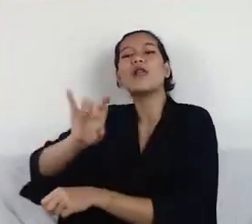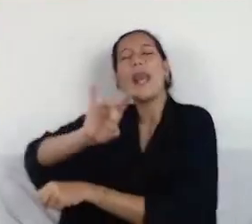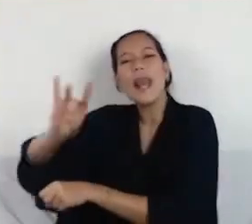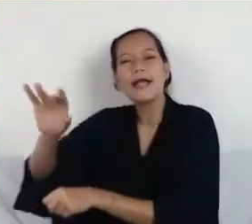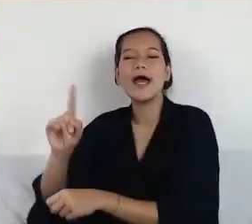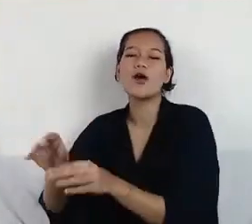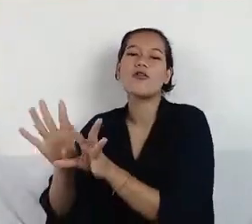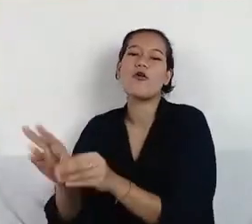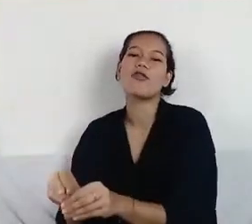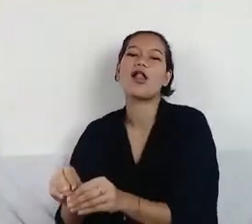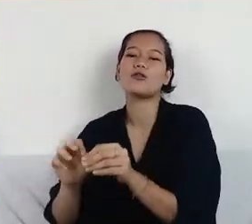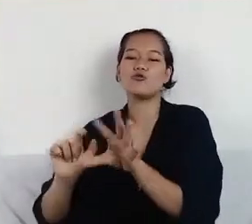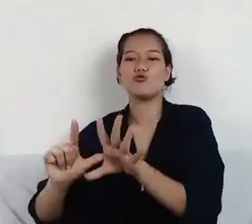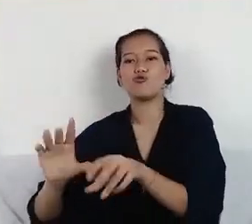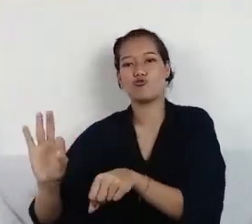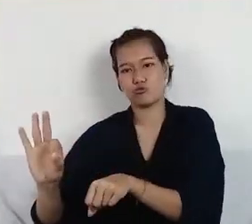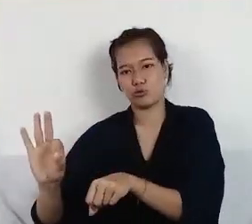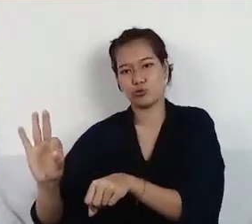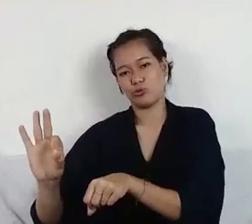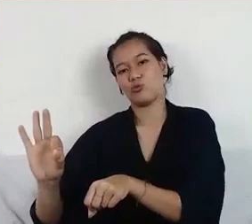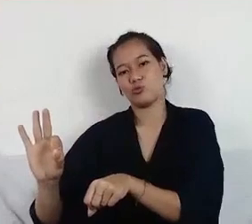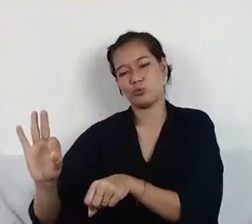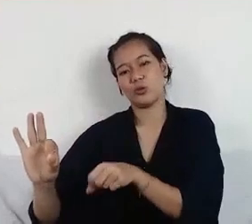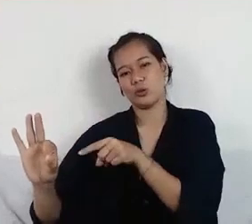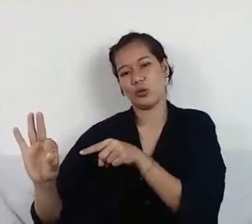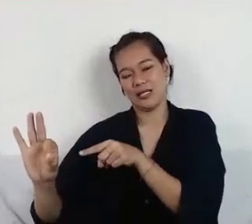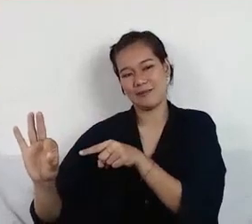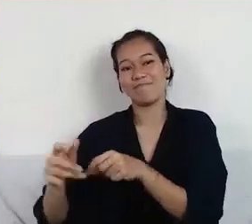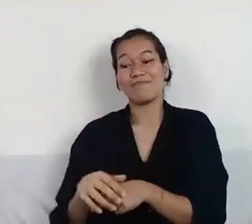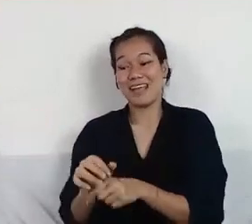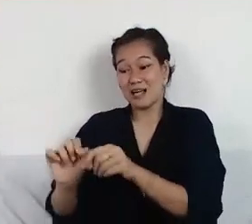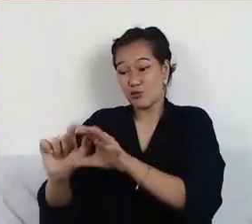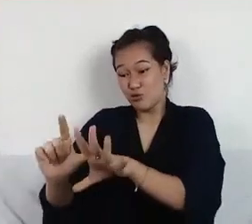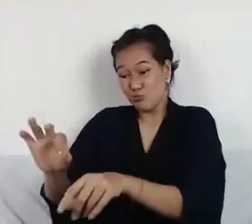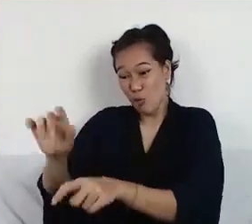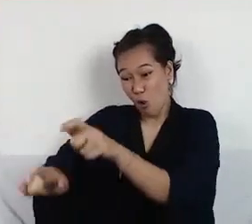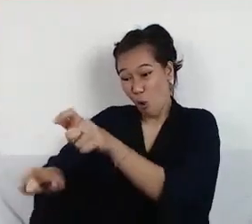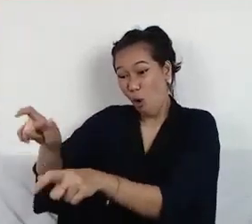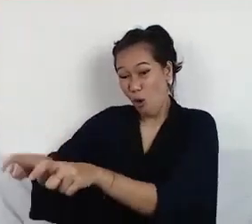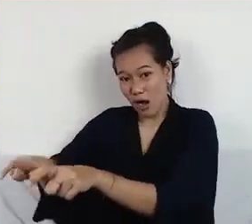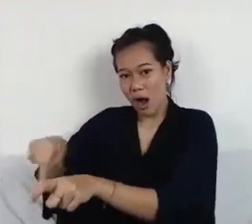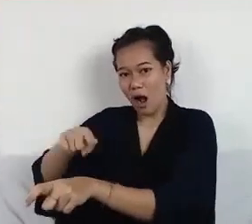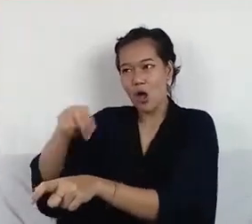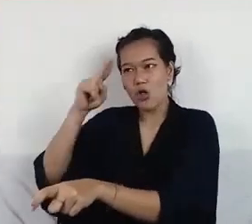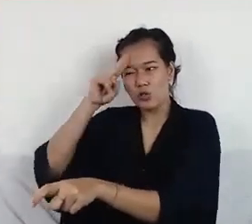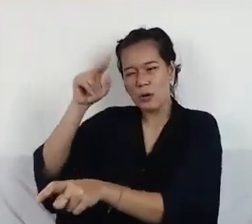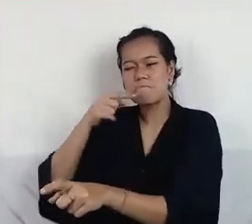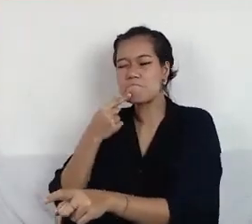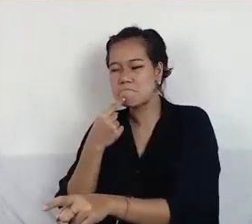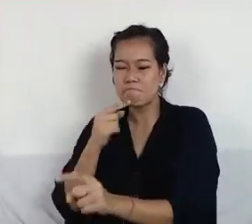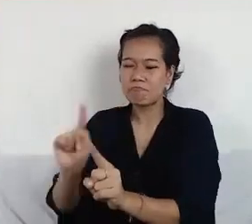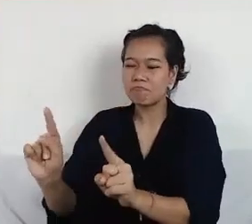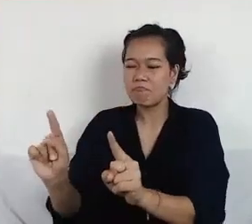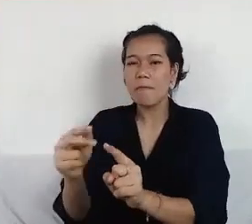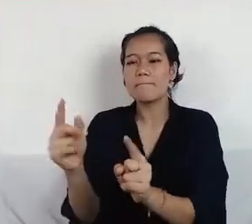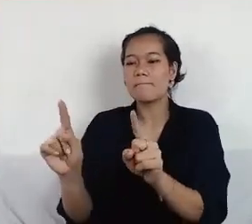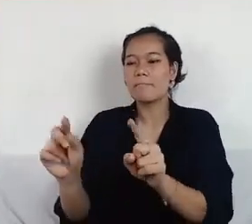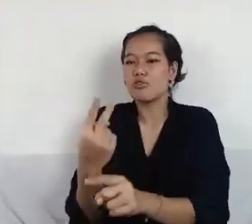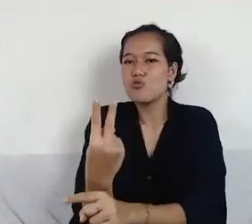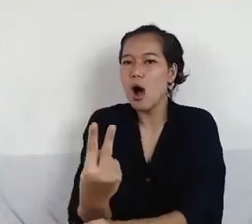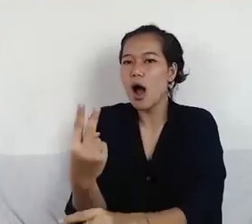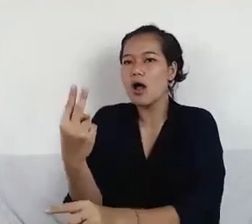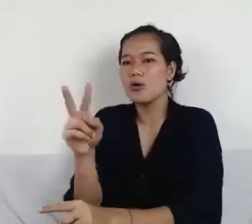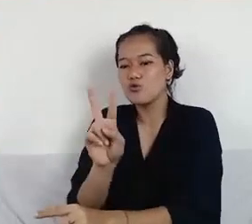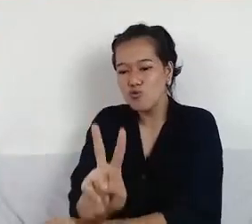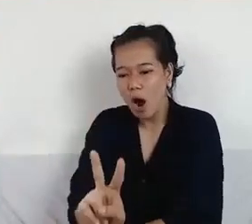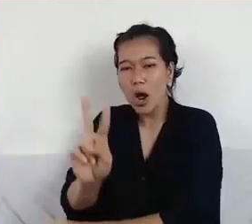jumlahnya 70, saudaraku. Dan 70 orang ini diutus berdua-dua. Untuk apa?